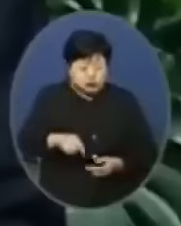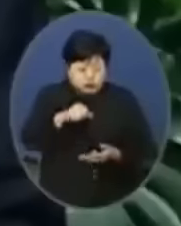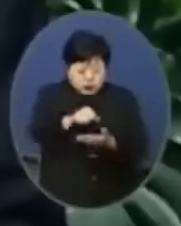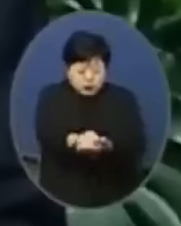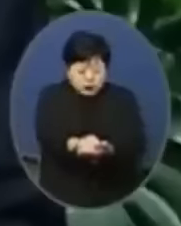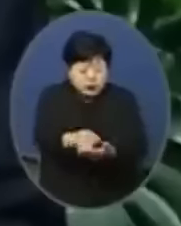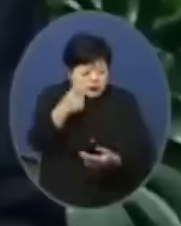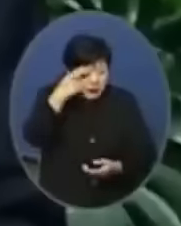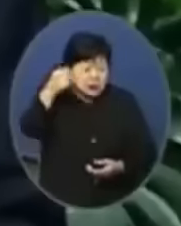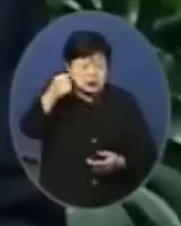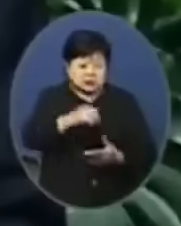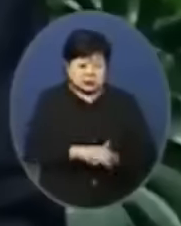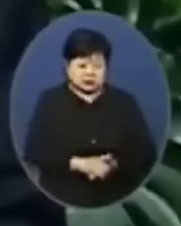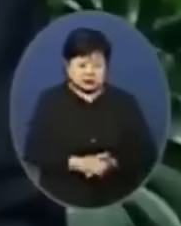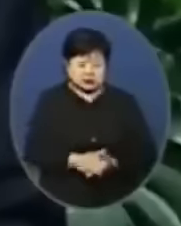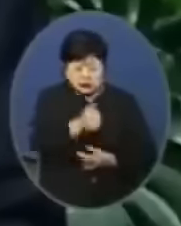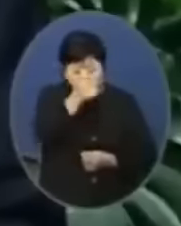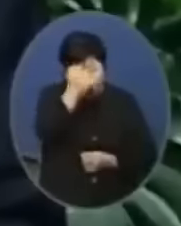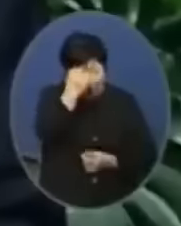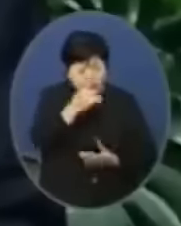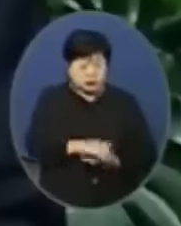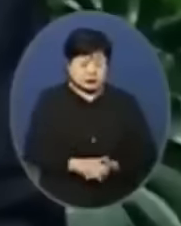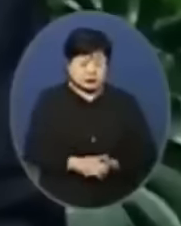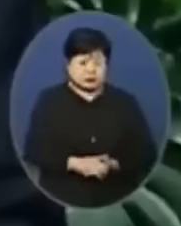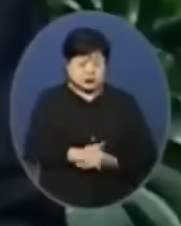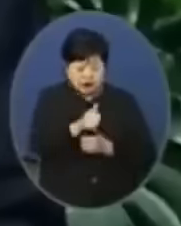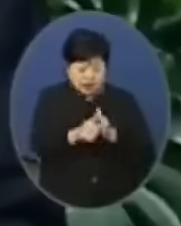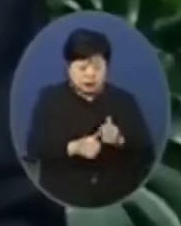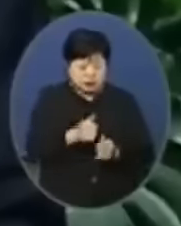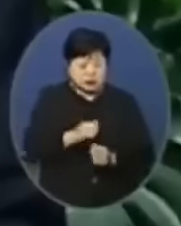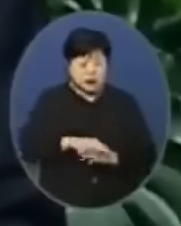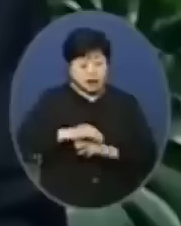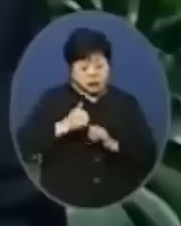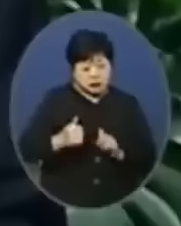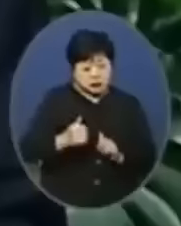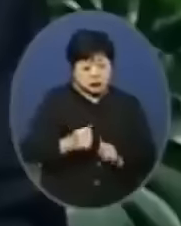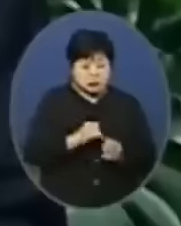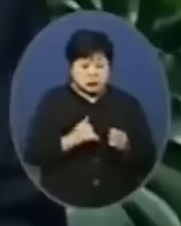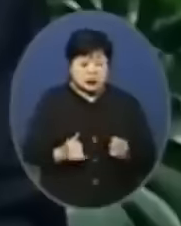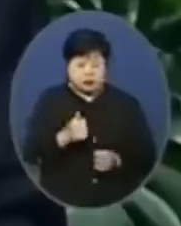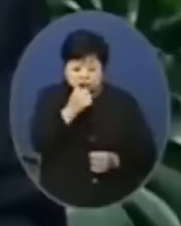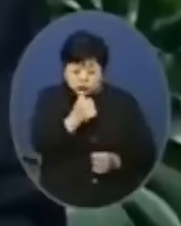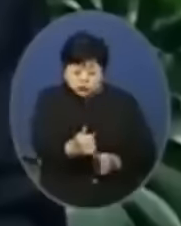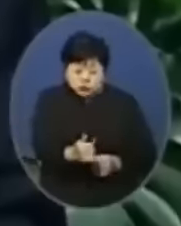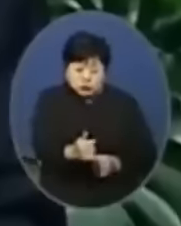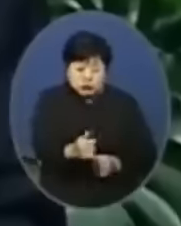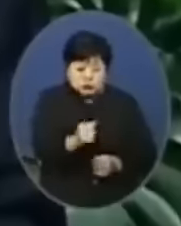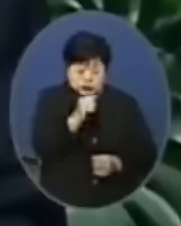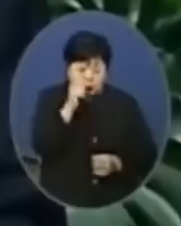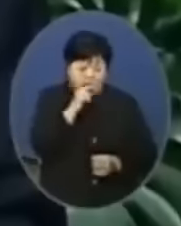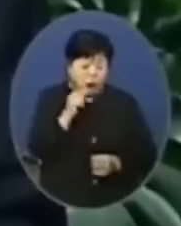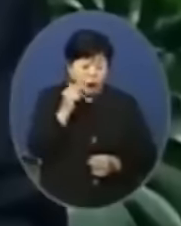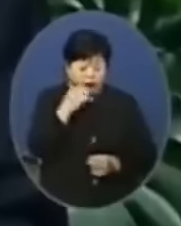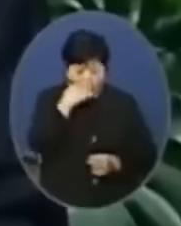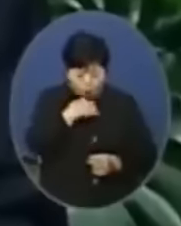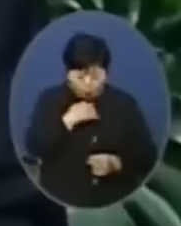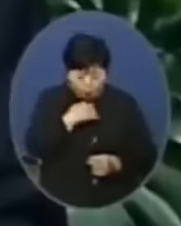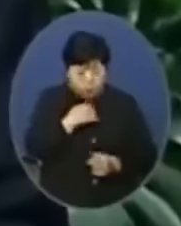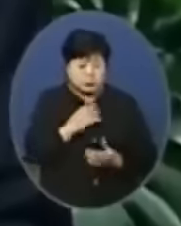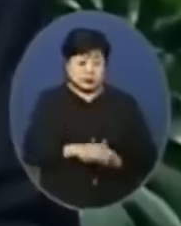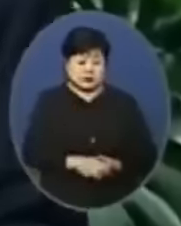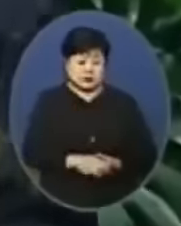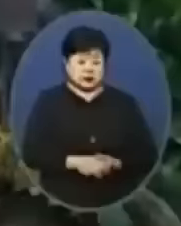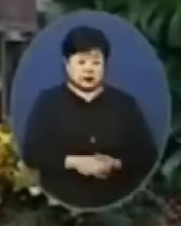그렇게 한 것이겠습니다. 아담과 하와는 하나님과 대립한 인간 주체적 삶을 선악과를 따먹음으로 선언하고 말한